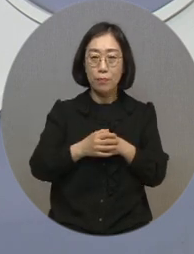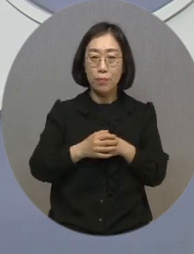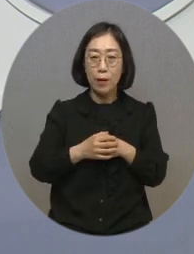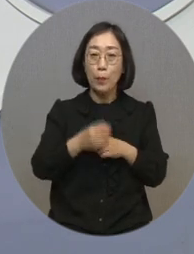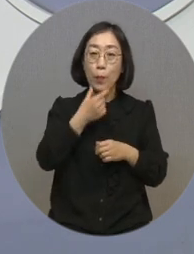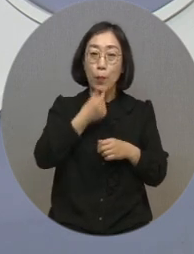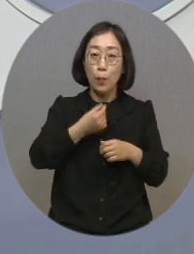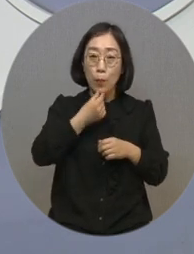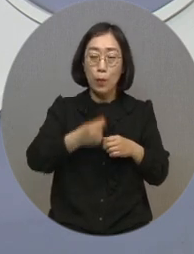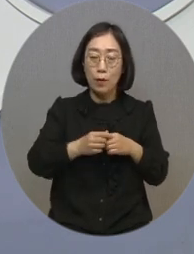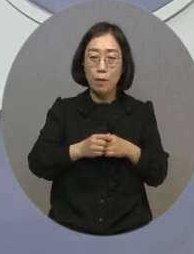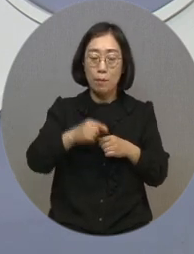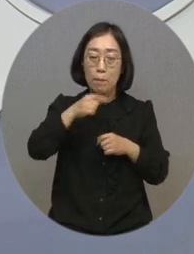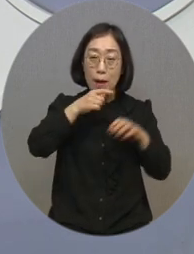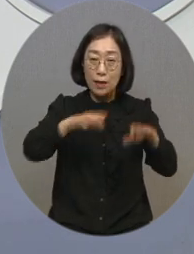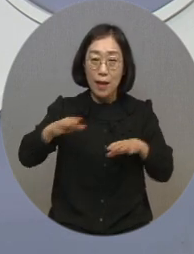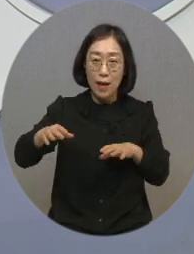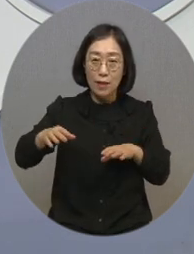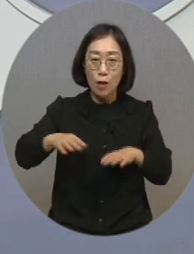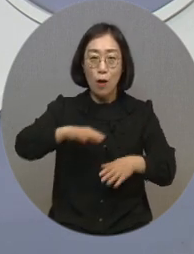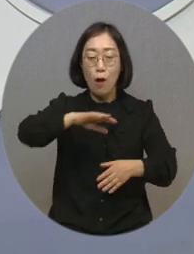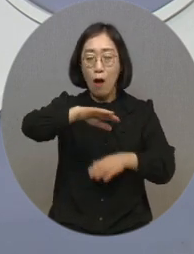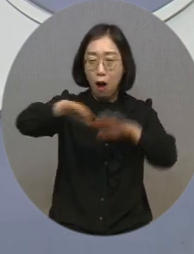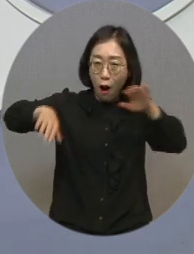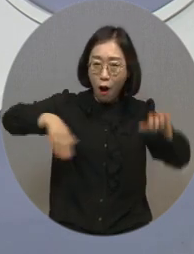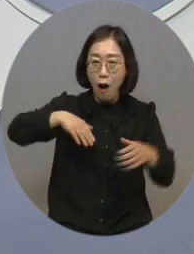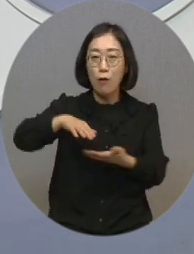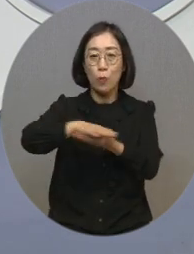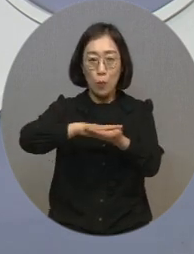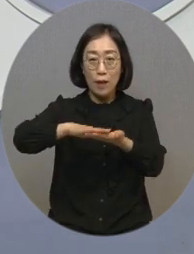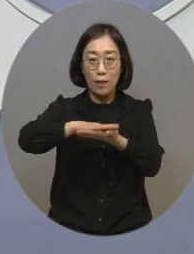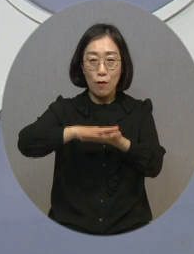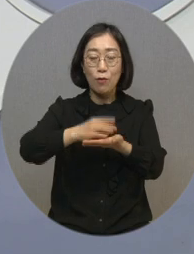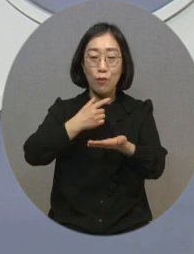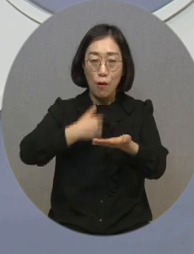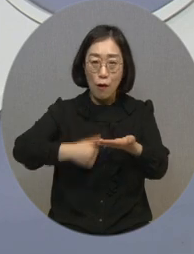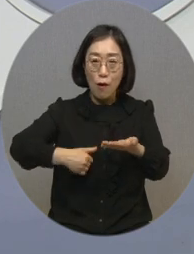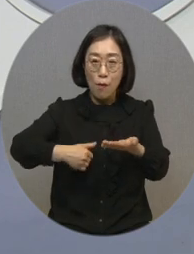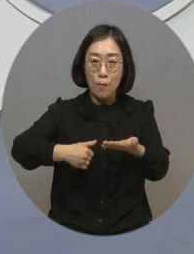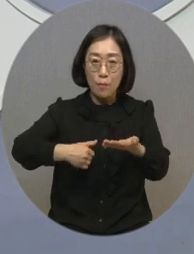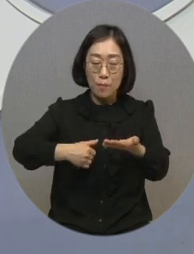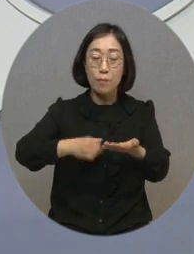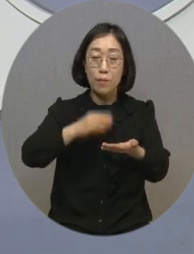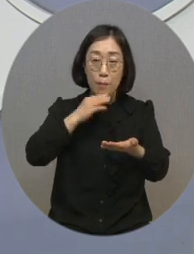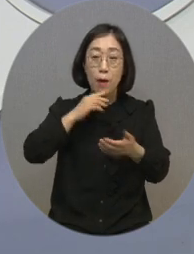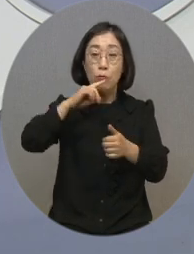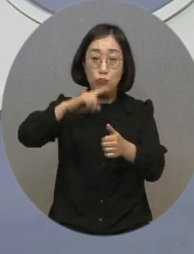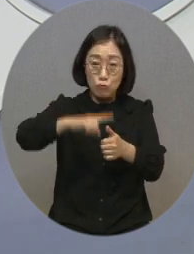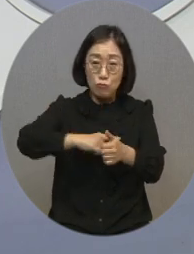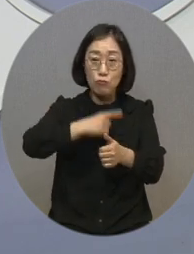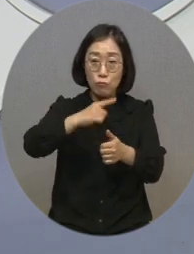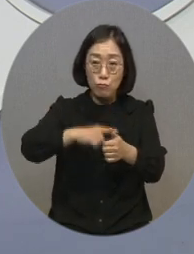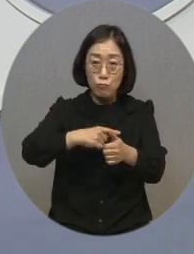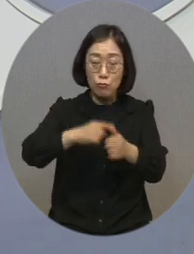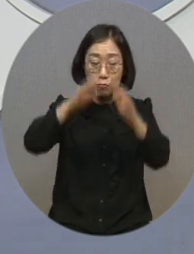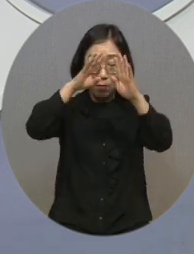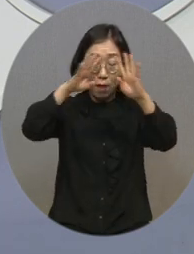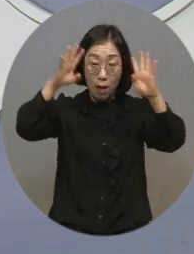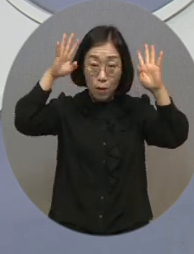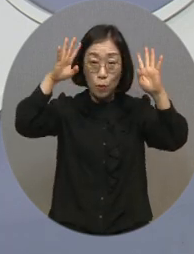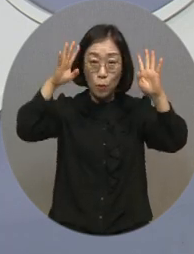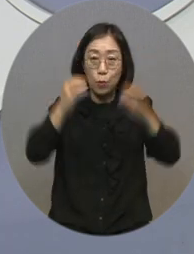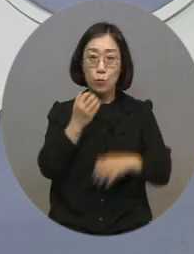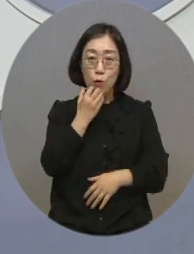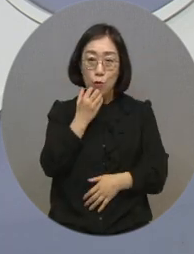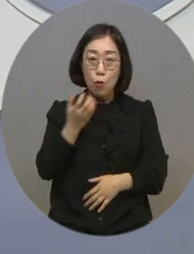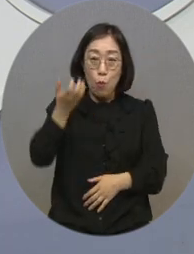이렇게 바다에서 이제 뛰어놀았던 이런 것들이 너무나 자연스럽게 이제 생각했는데 대학교를 서울 올라와서